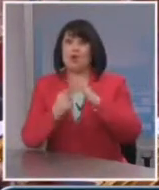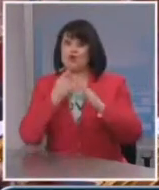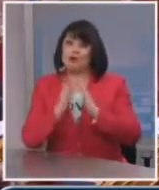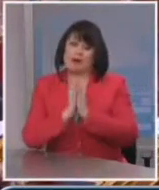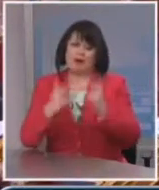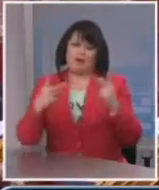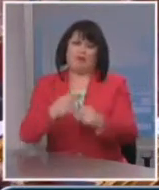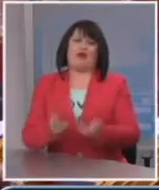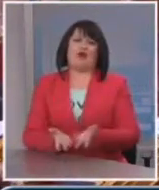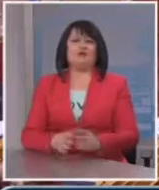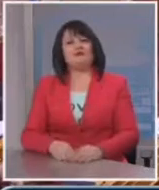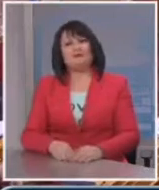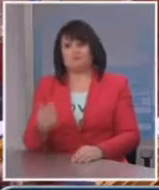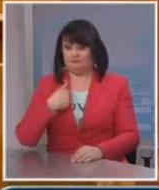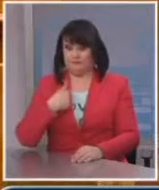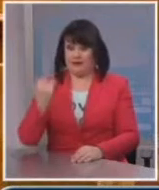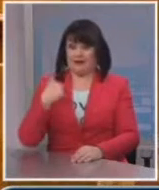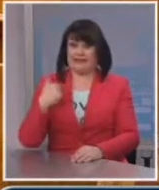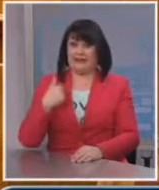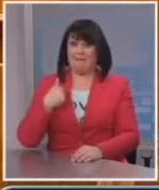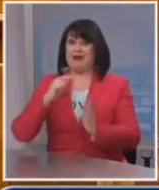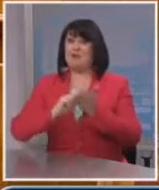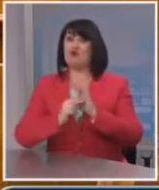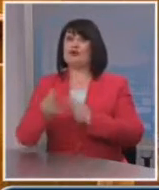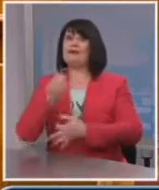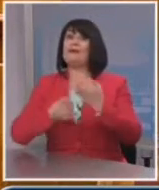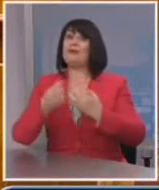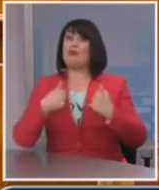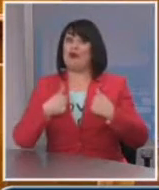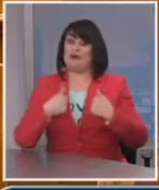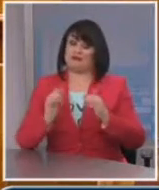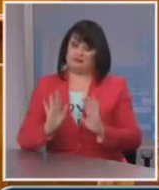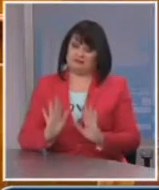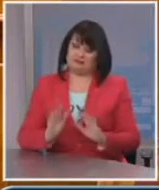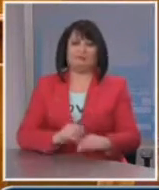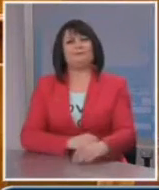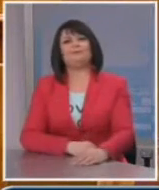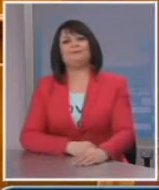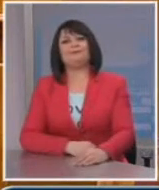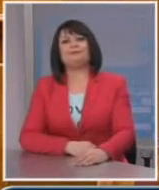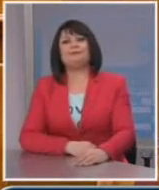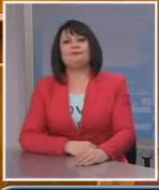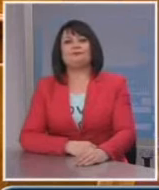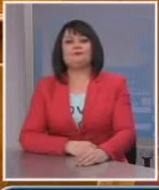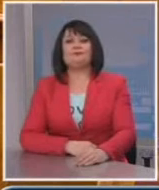μην διακόπτετε. Όταν απευθύνεστε σε μένα να είστε προσεκτικοί. Λοιπόν,